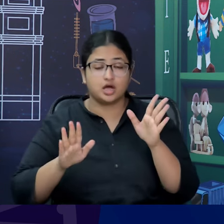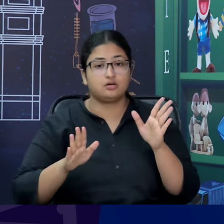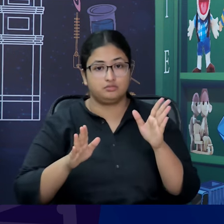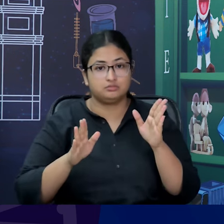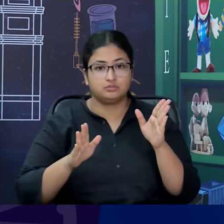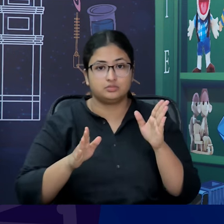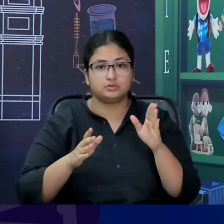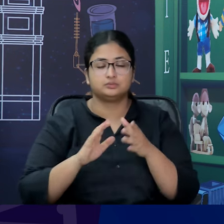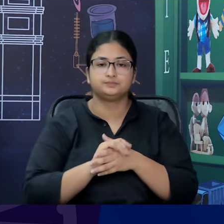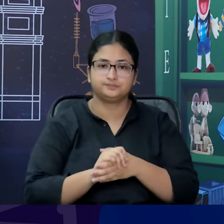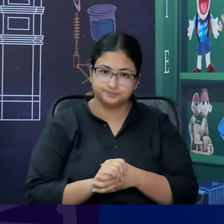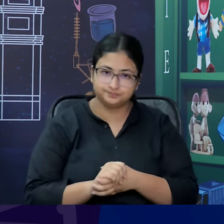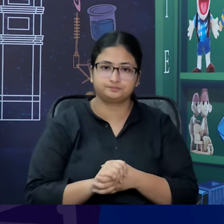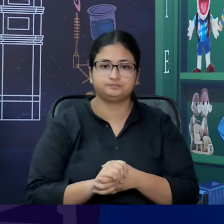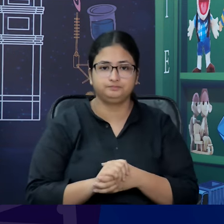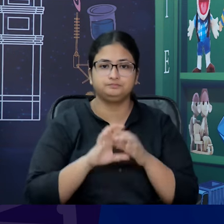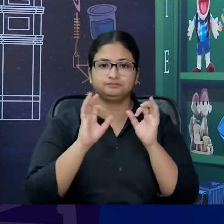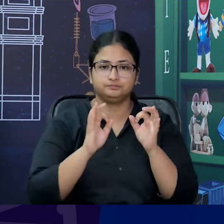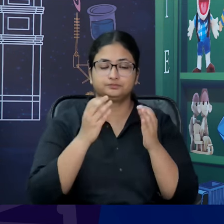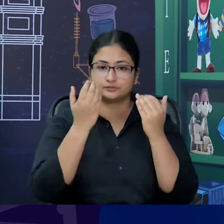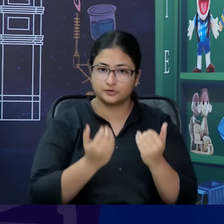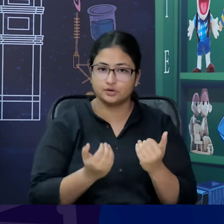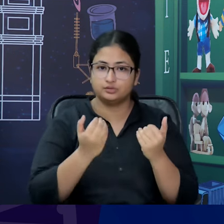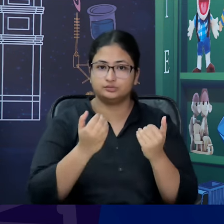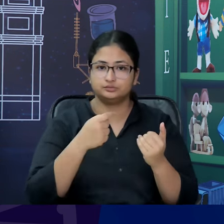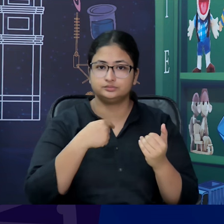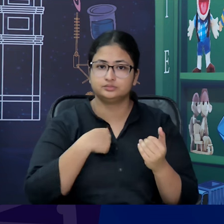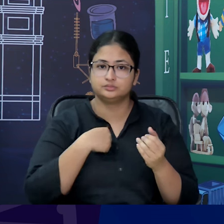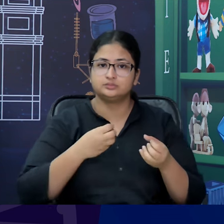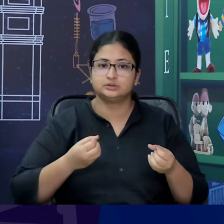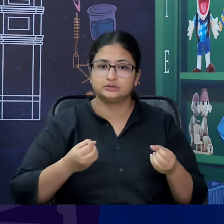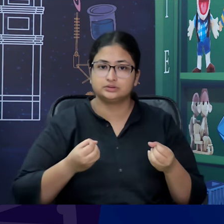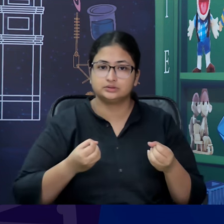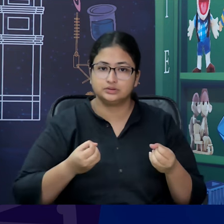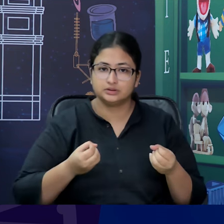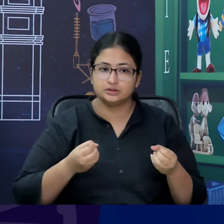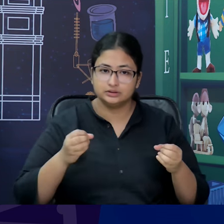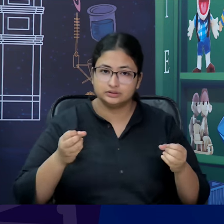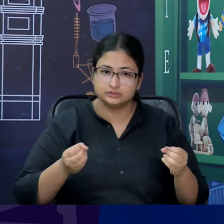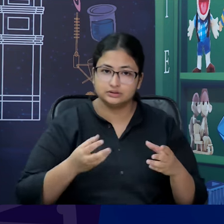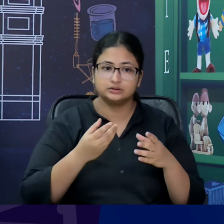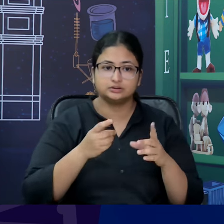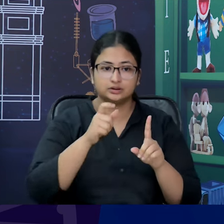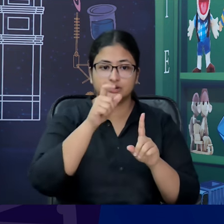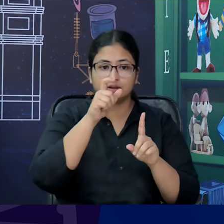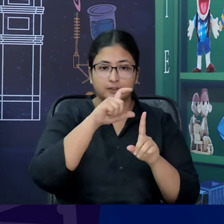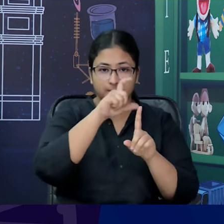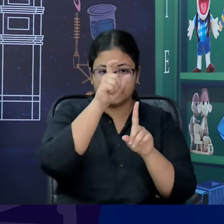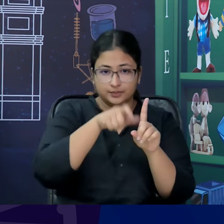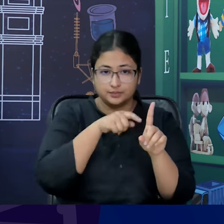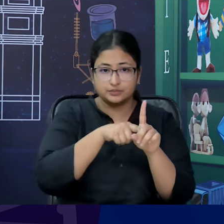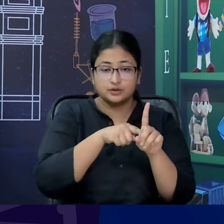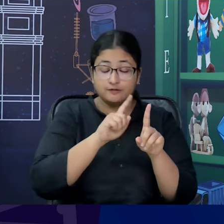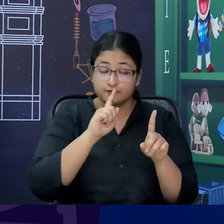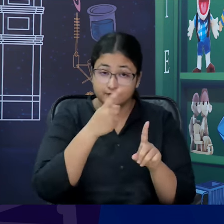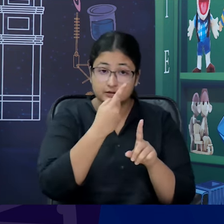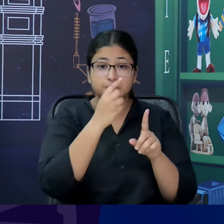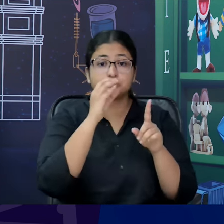है जी अब आप इजाजत अगर मुझे दे तो मैं अपने छात्रों से इनकी पहली कविता जो है जो हमारी पुस्तक में